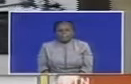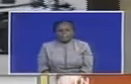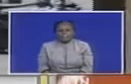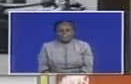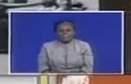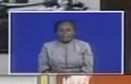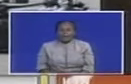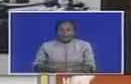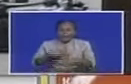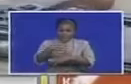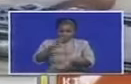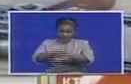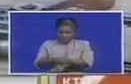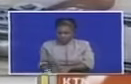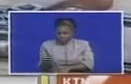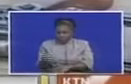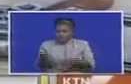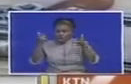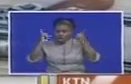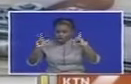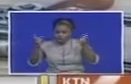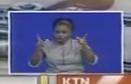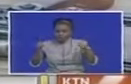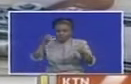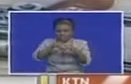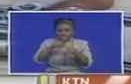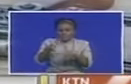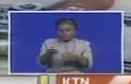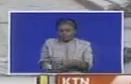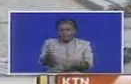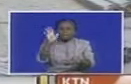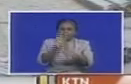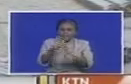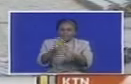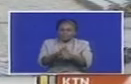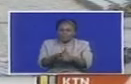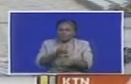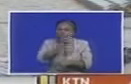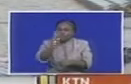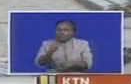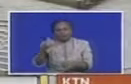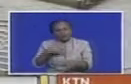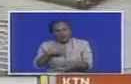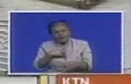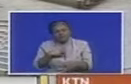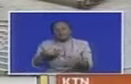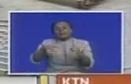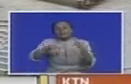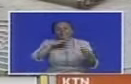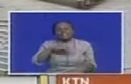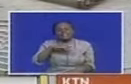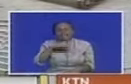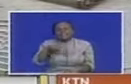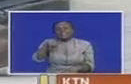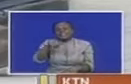Punde tu baada ya kukamatwa kwa shehena ya silaha ikiwemo mabomu na magruneti, wengi walisalia wakijiuliza maafa ambayo yangesababishwa na silaha